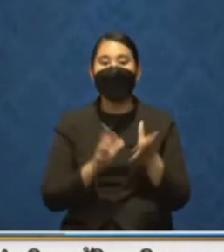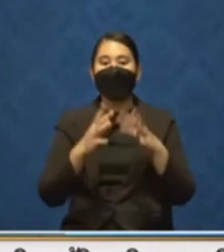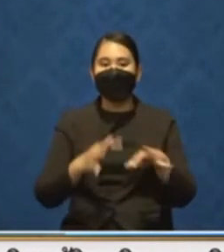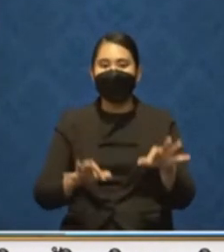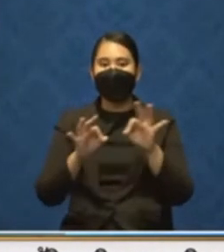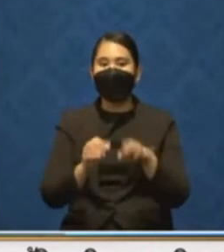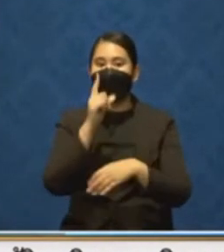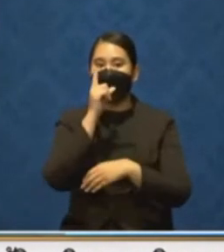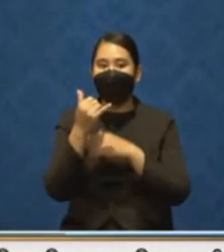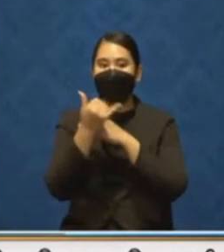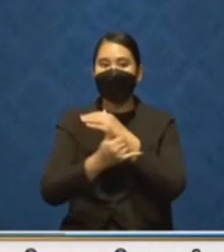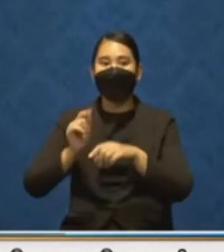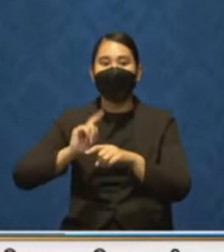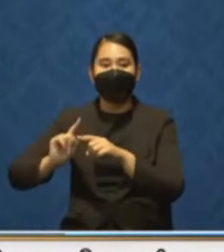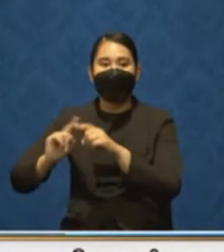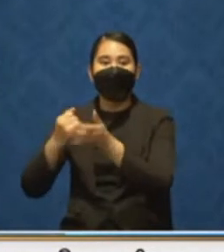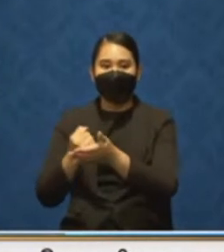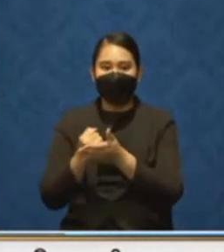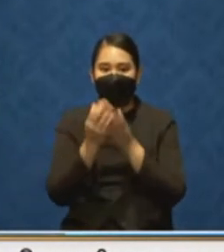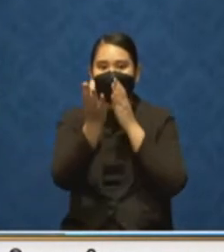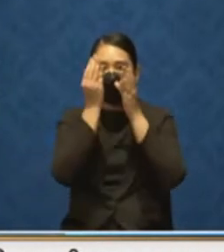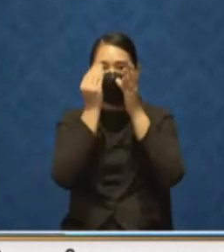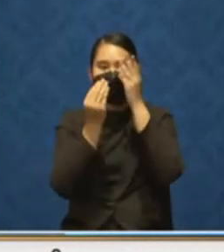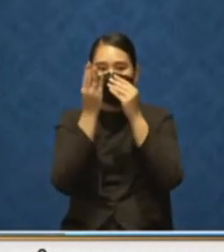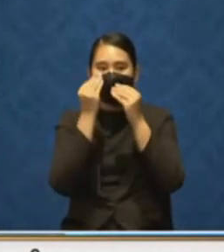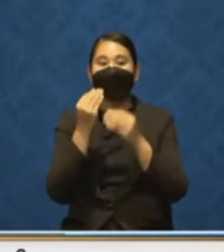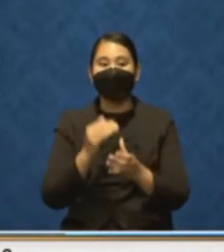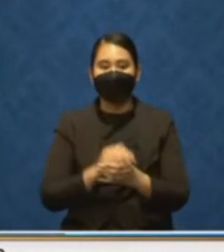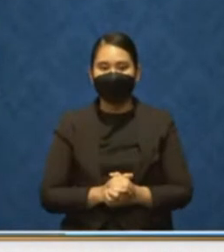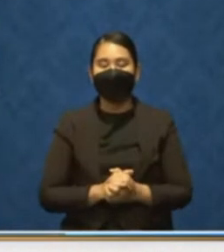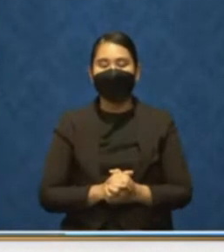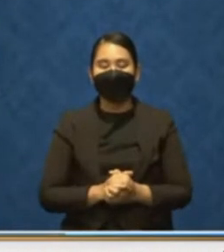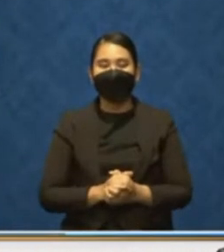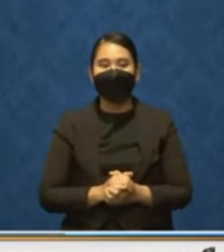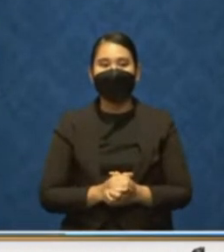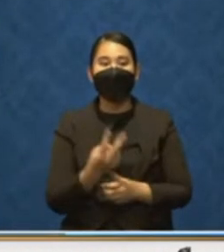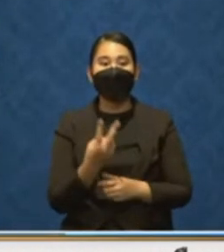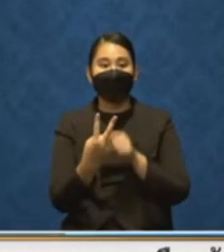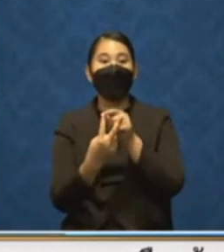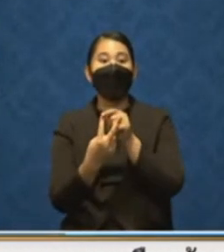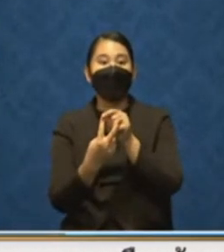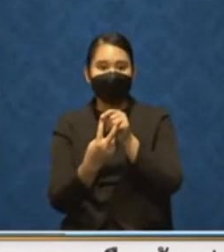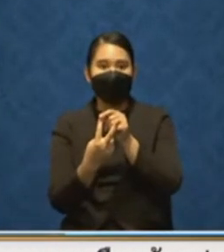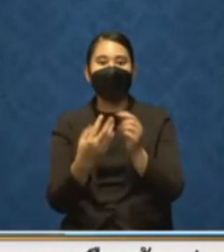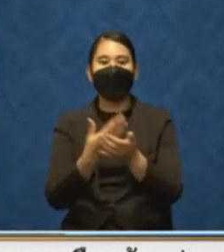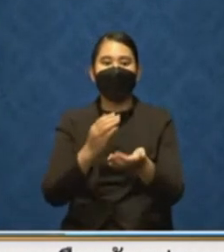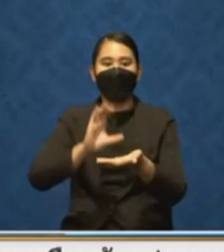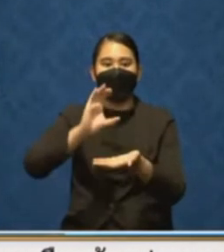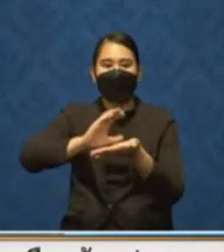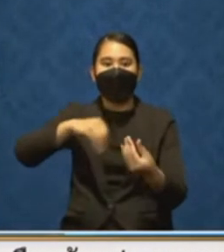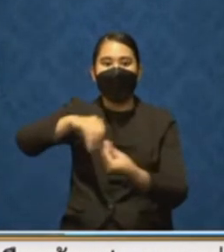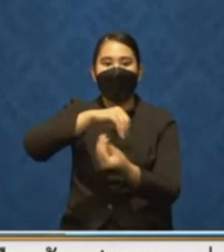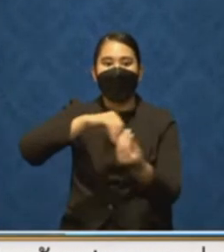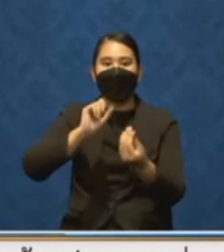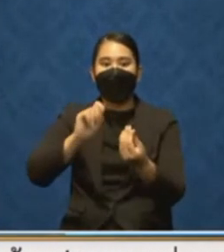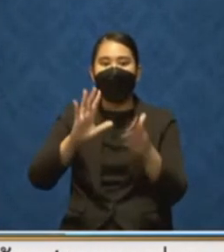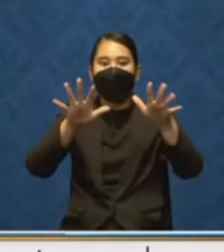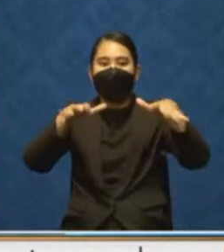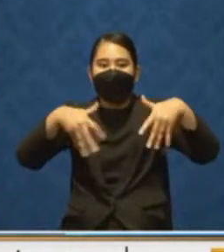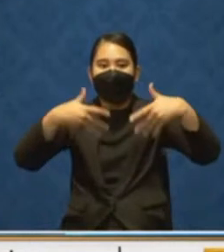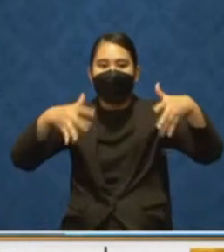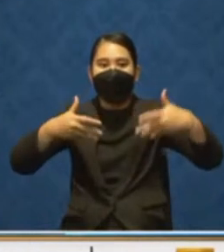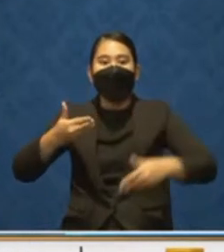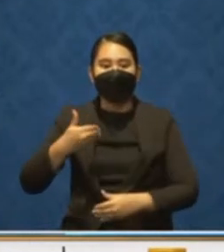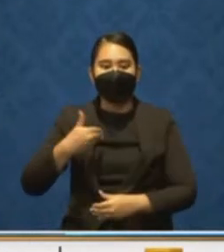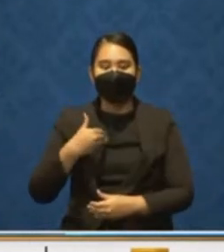ช่วยเราด้วยนะครับในองค์การศึกษาการพัฒนาทัพของมนุษย์นะครับเรื่องที่ 2การที่ใส่กันทุนเกิดกันวันนี้ระบบเศรษฐกิจมหาศาลนะครับก็